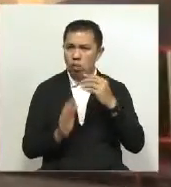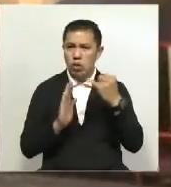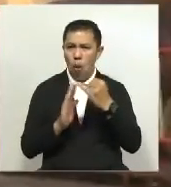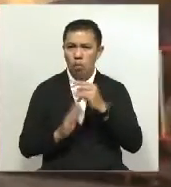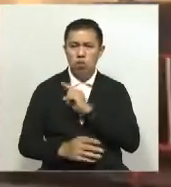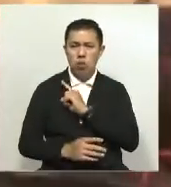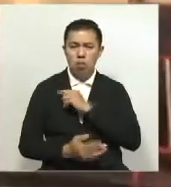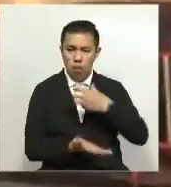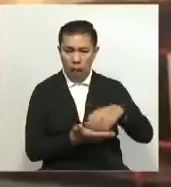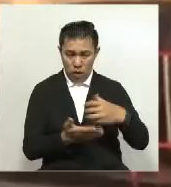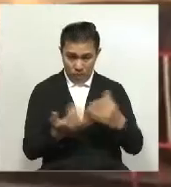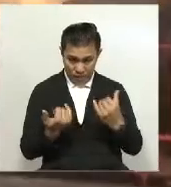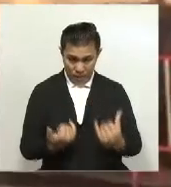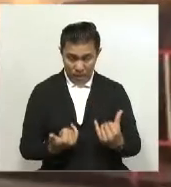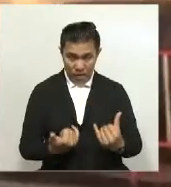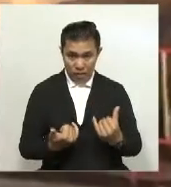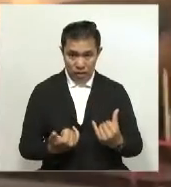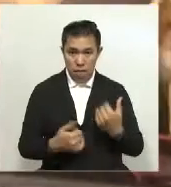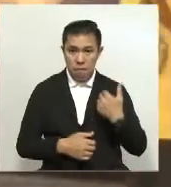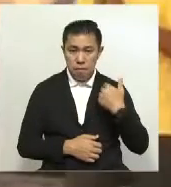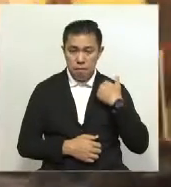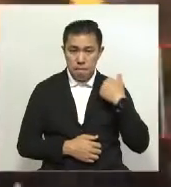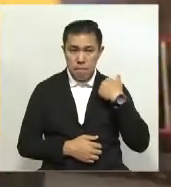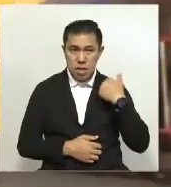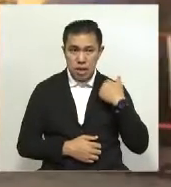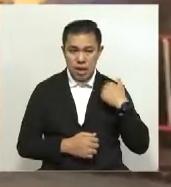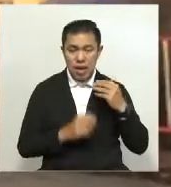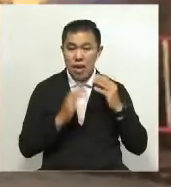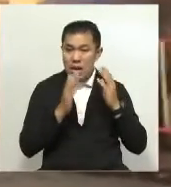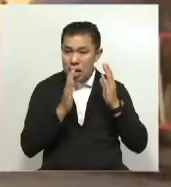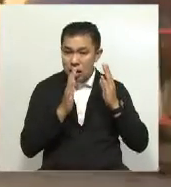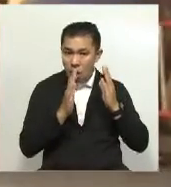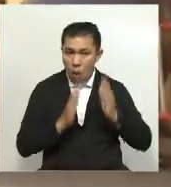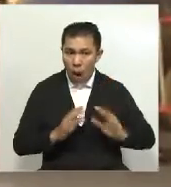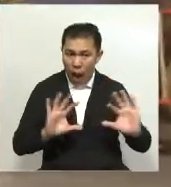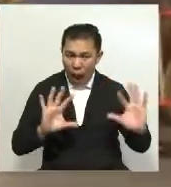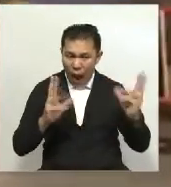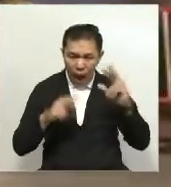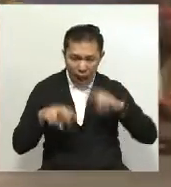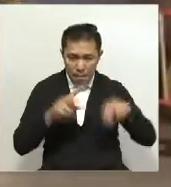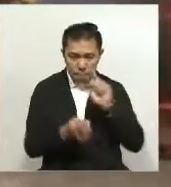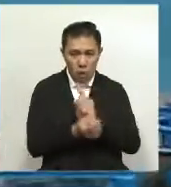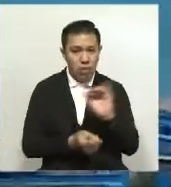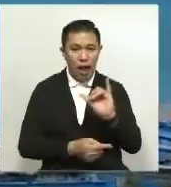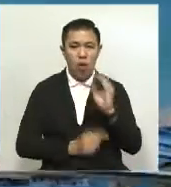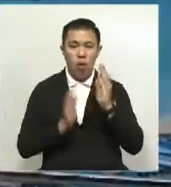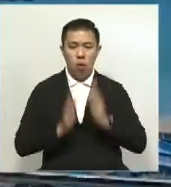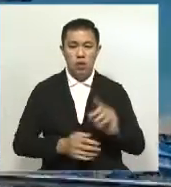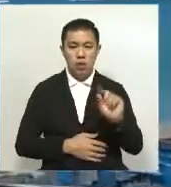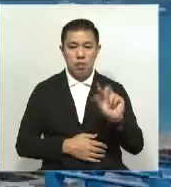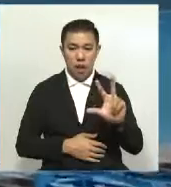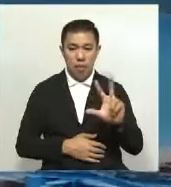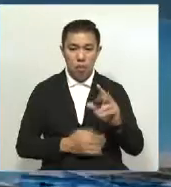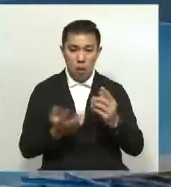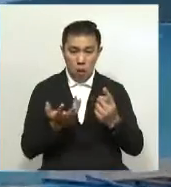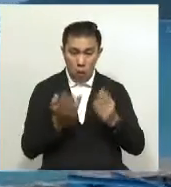อยู่ทำให้ณเวลานี้ค่ะมีผู้ที่สูญหายที่เรายังต้องค้นหาอยู่อีก23คนจากจำ